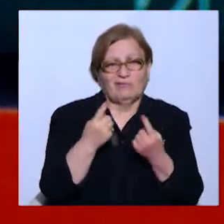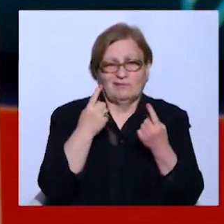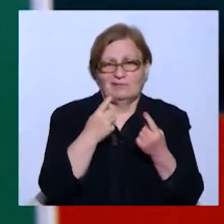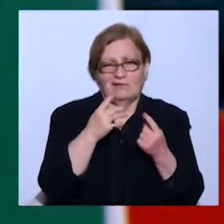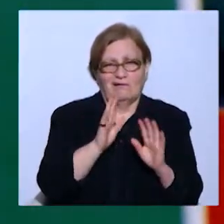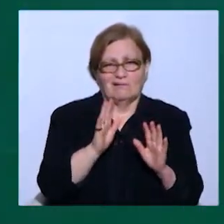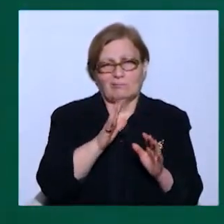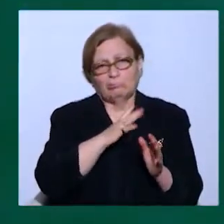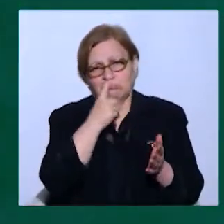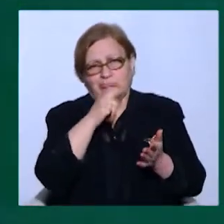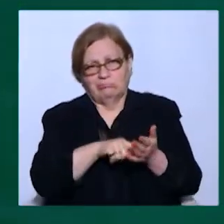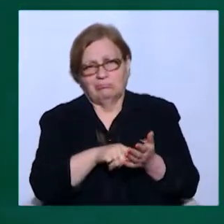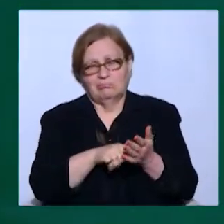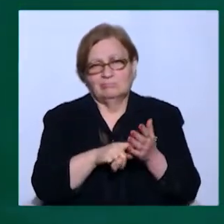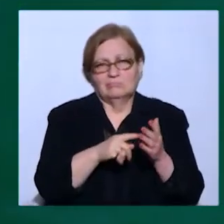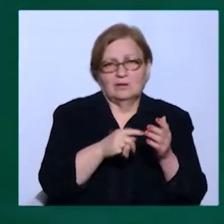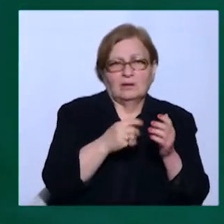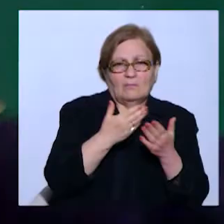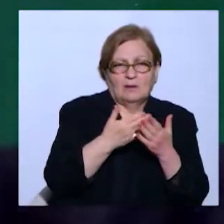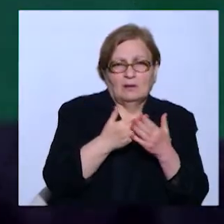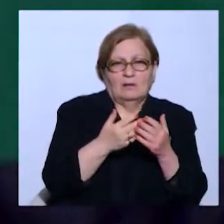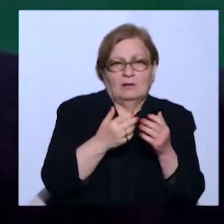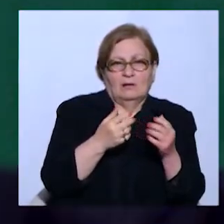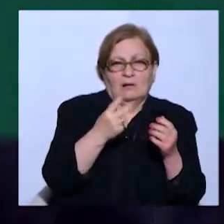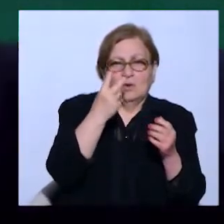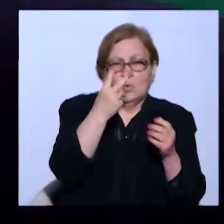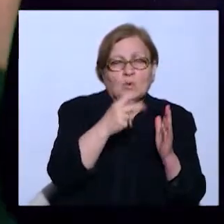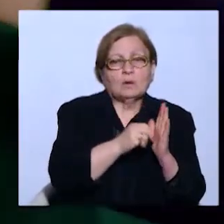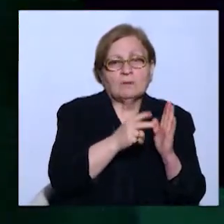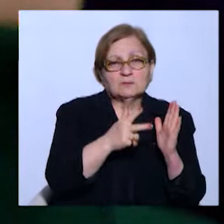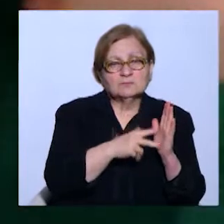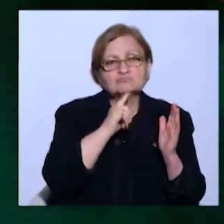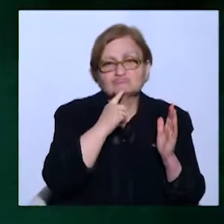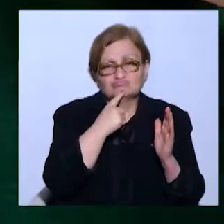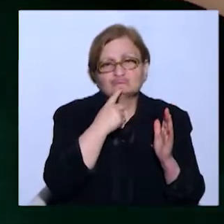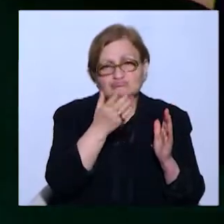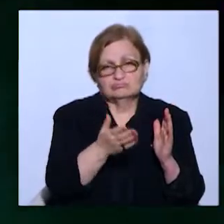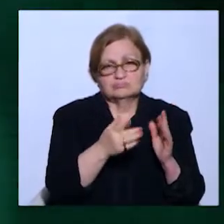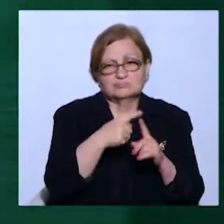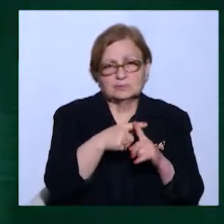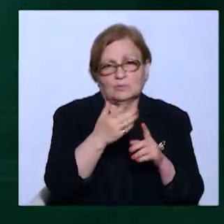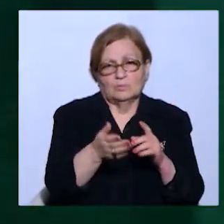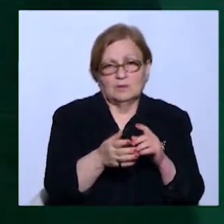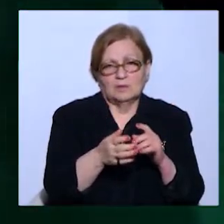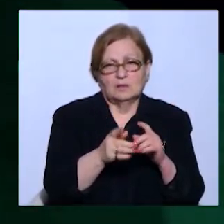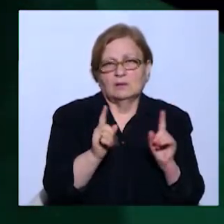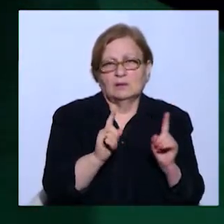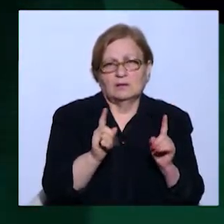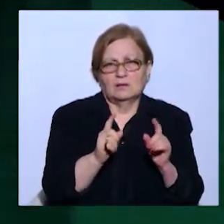რომ 2 მაგალითად 18-ს უნდა დაუმატო